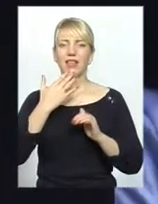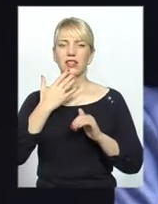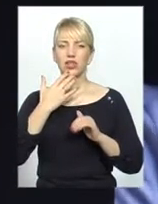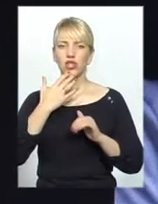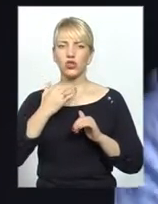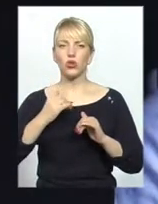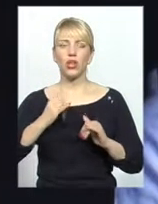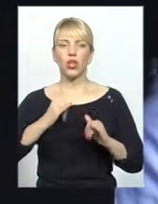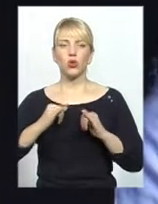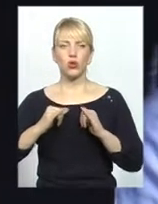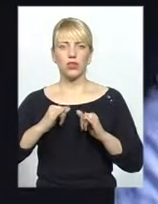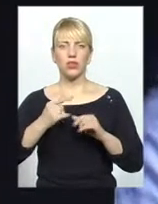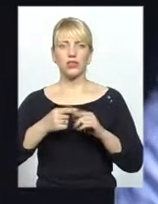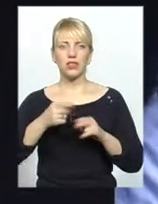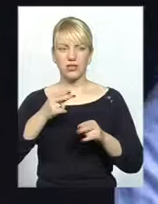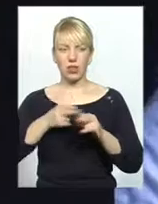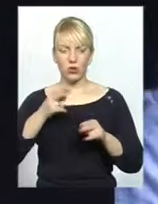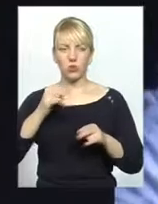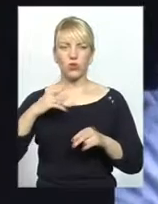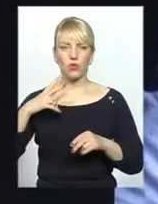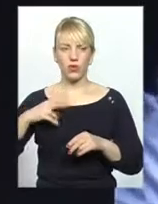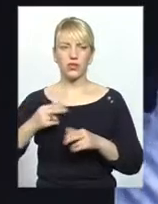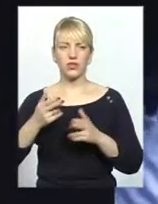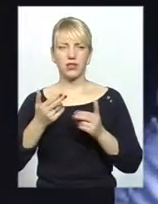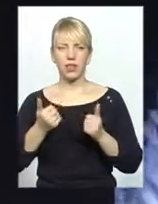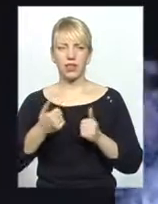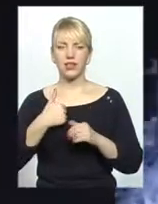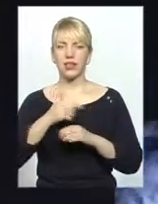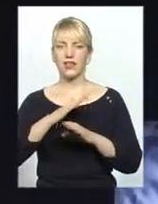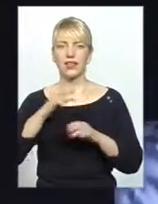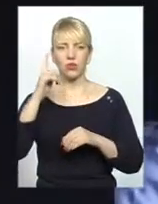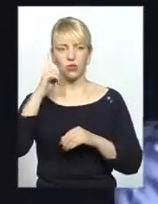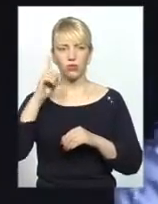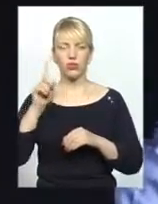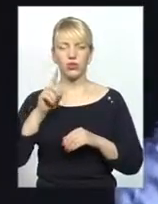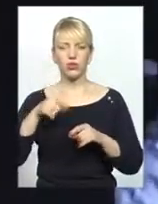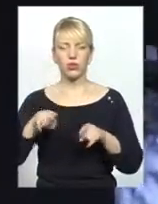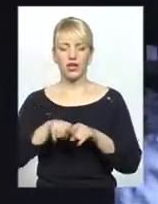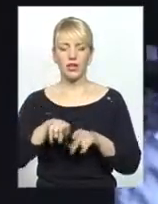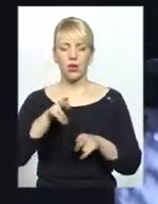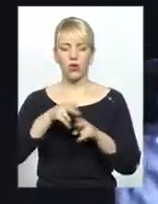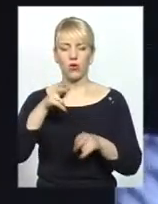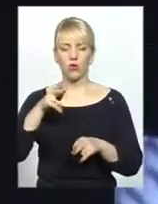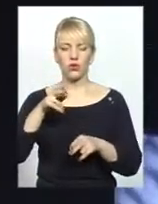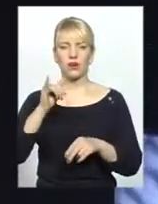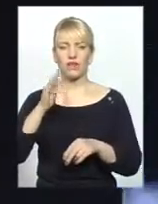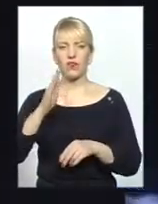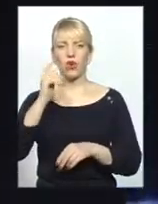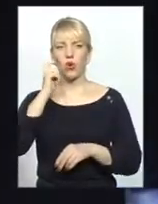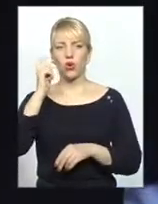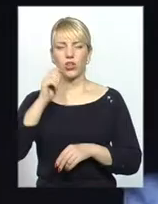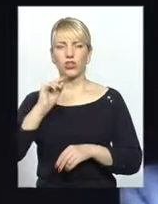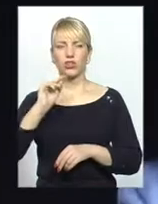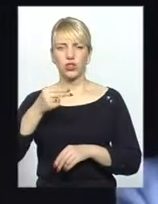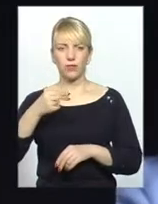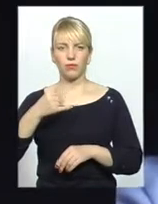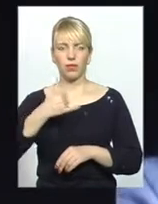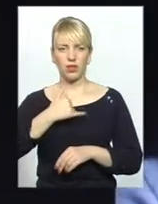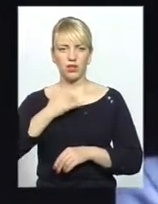Франції загострилися. Загострено, звичайно, загострено. Я не думаю, що воно так загострено в Україні, як воно загострено в Франції. Останній